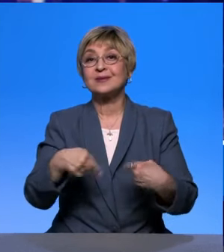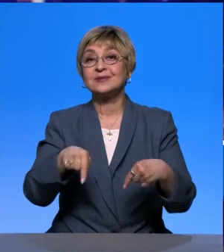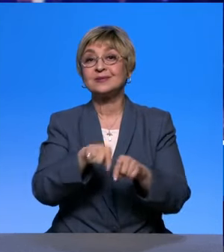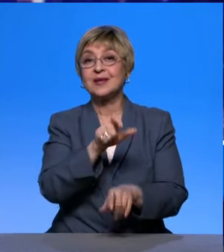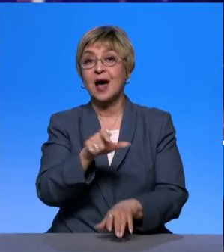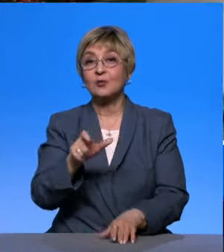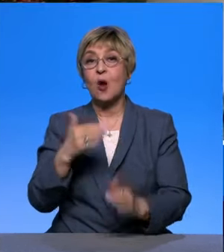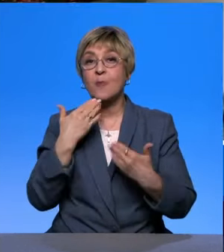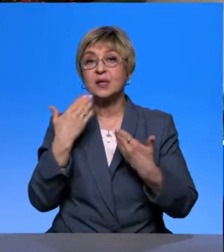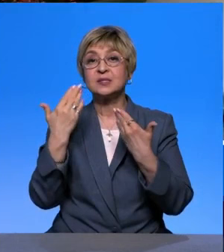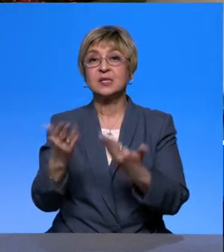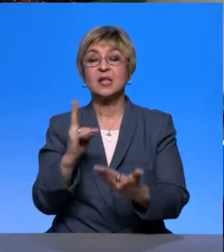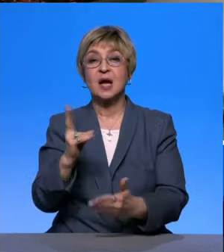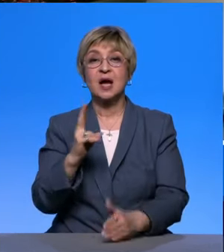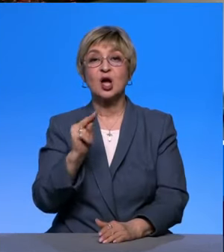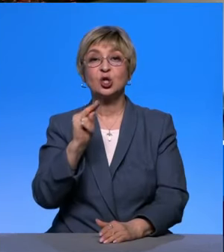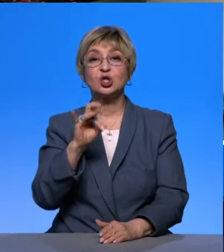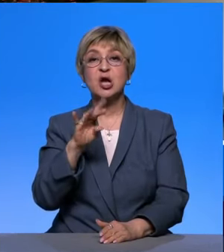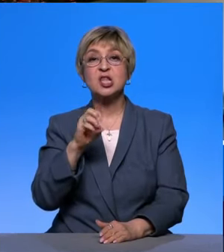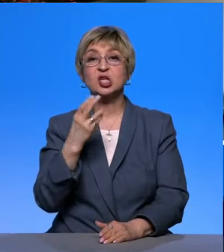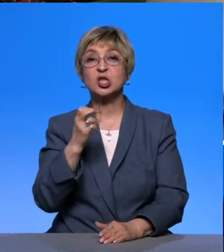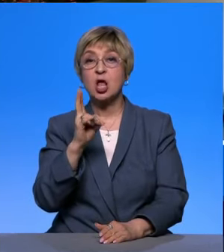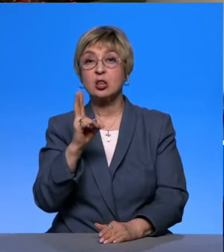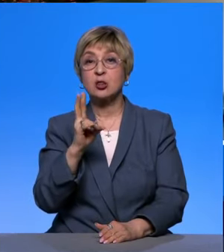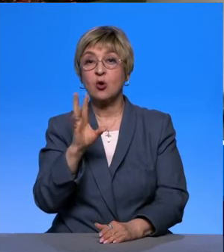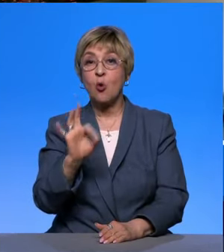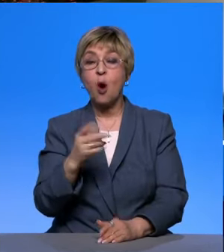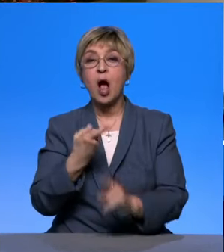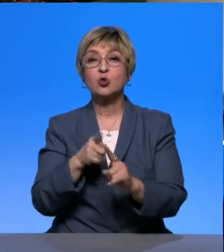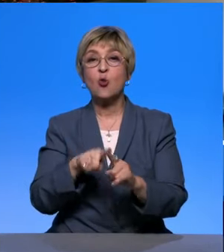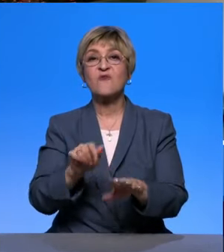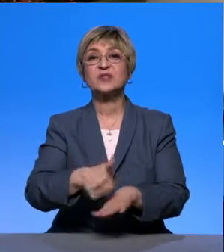Дмитрию Чернышенко, который как раз вот возглавлял оргкомитет